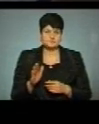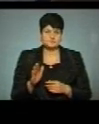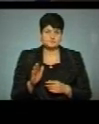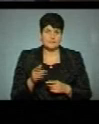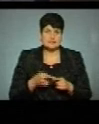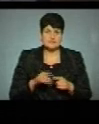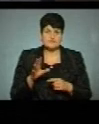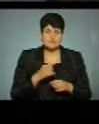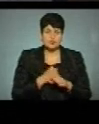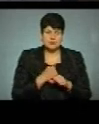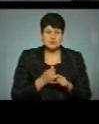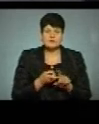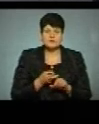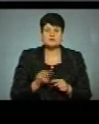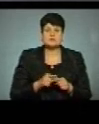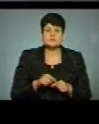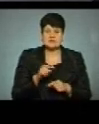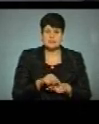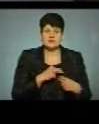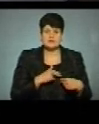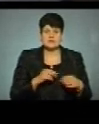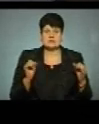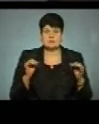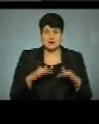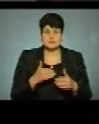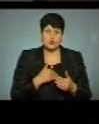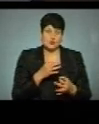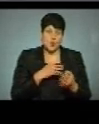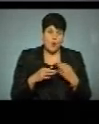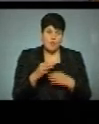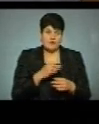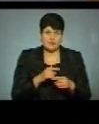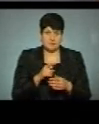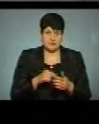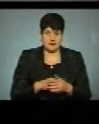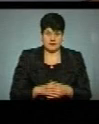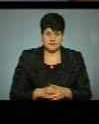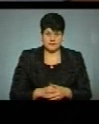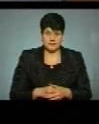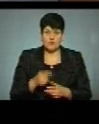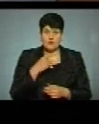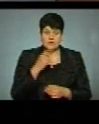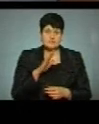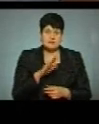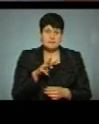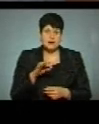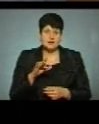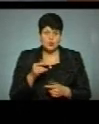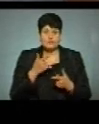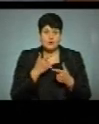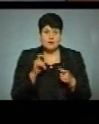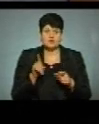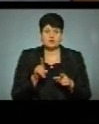будуть це все робити. І з приводу того працівники збираються, хочуть обговорити це все питання. За словами Василя Мартинюка, інформації,